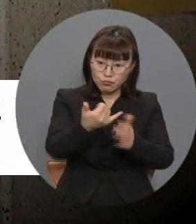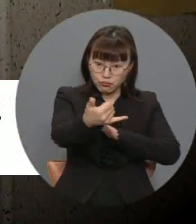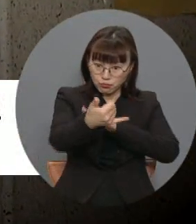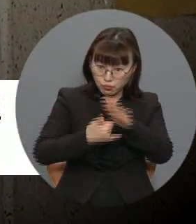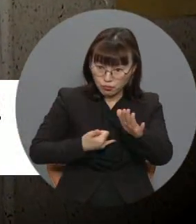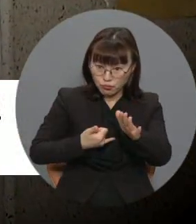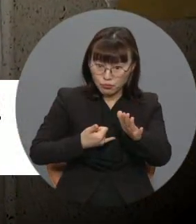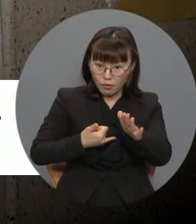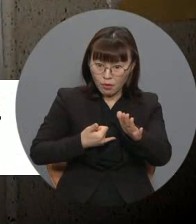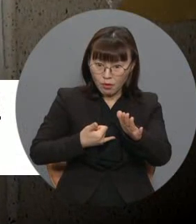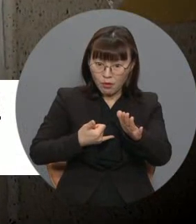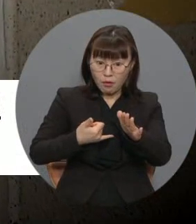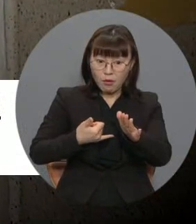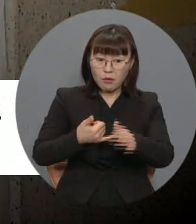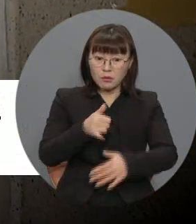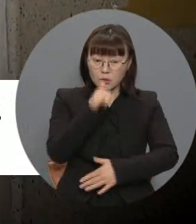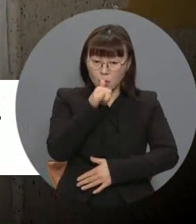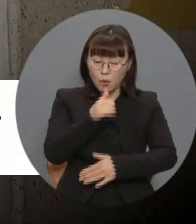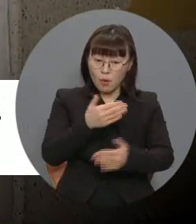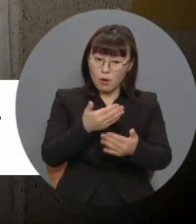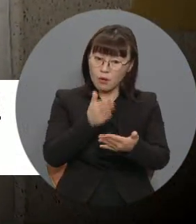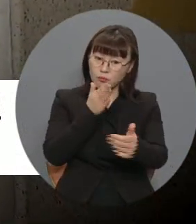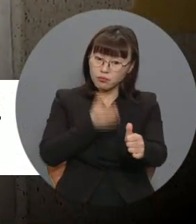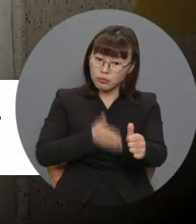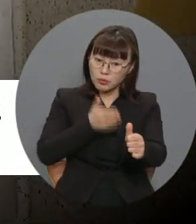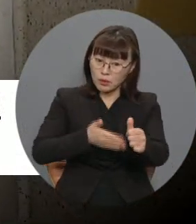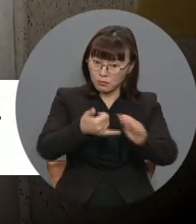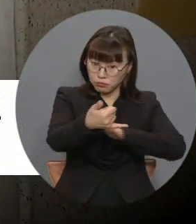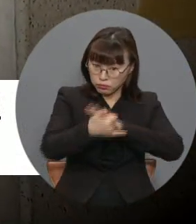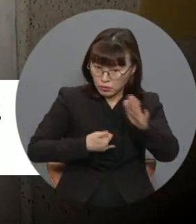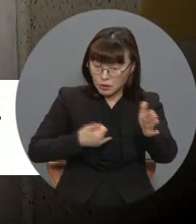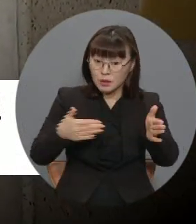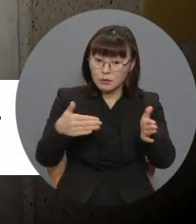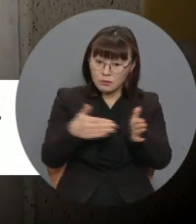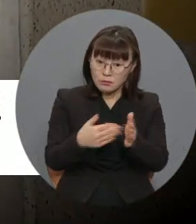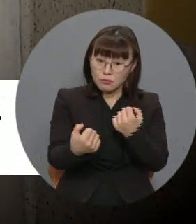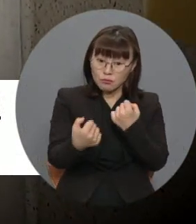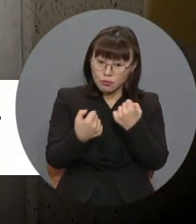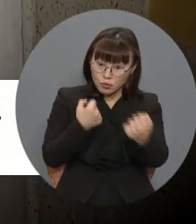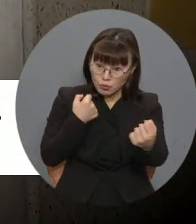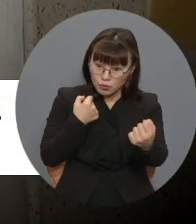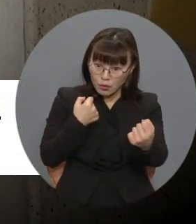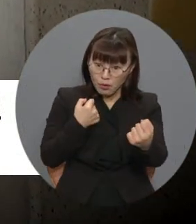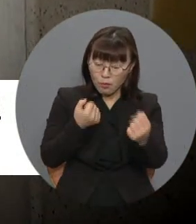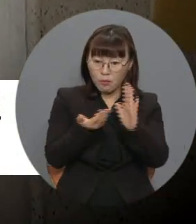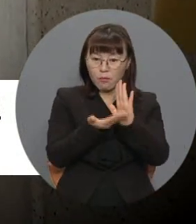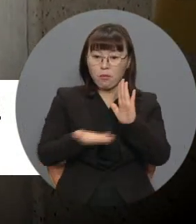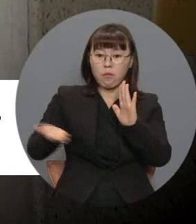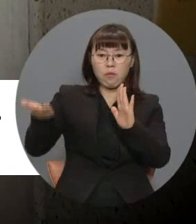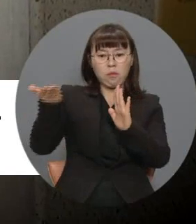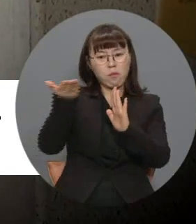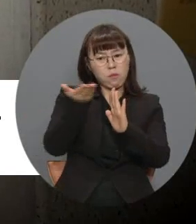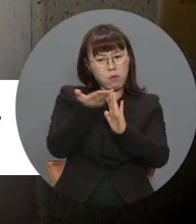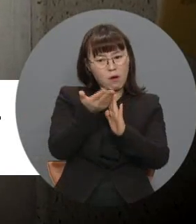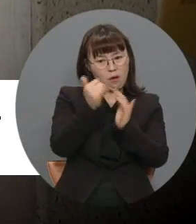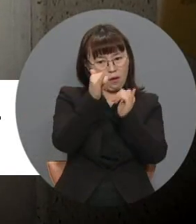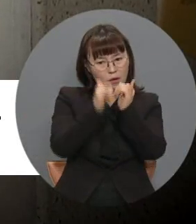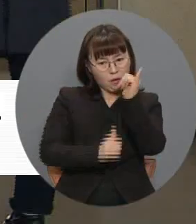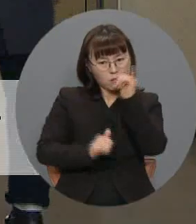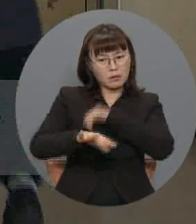없었었고 공고문서가 내려왔음에도 불구하고 강행한 사례가 없었던 것